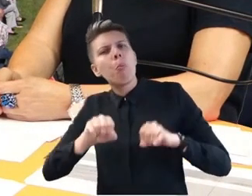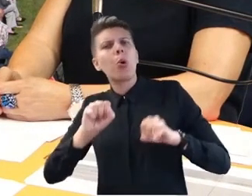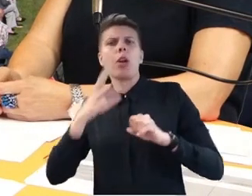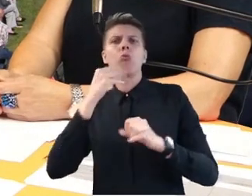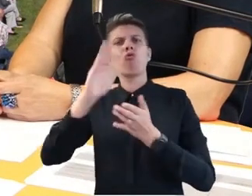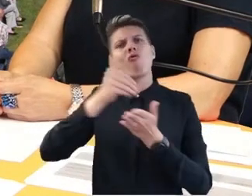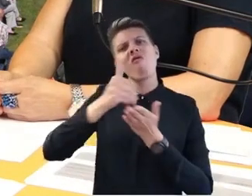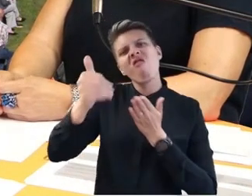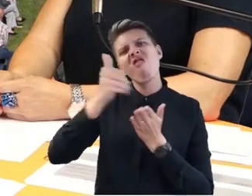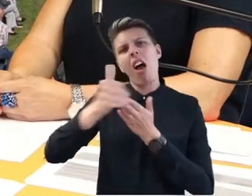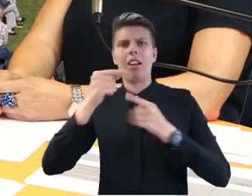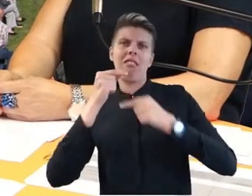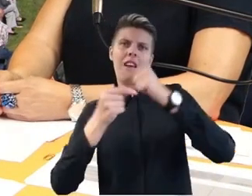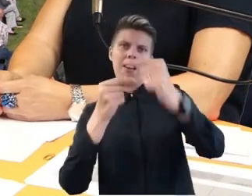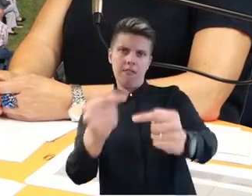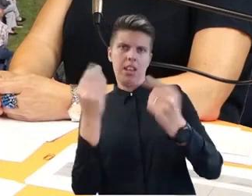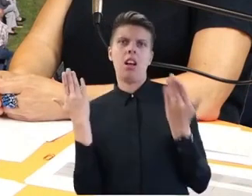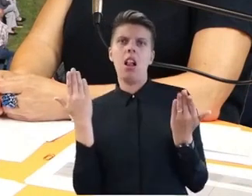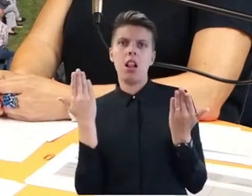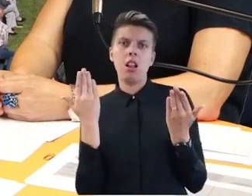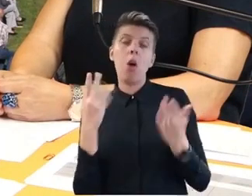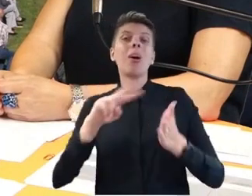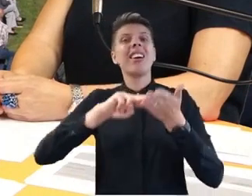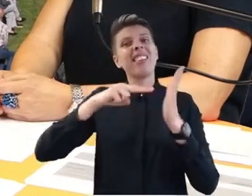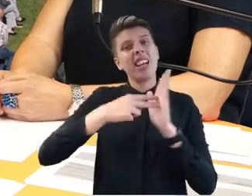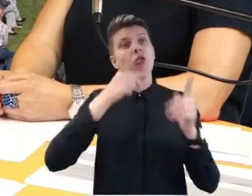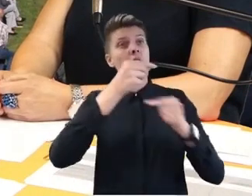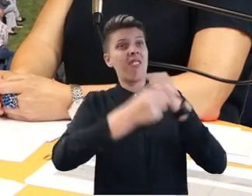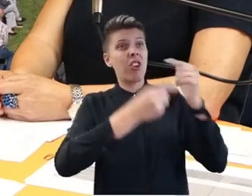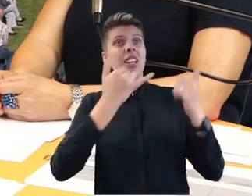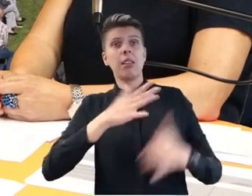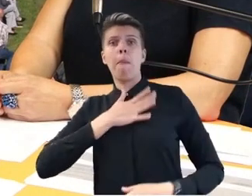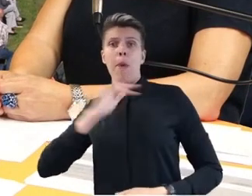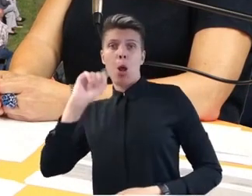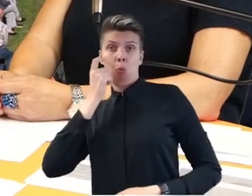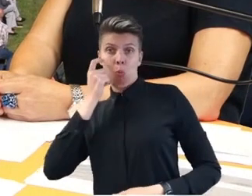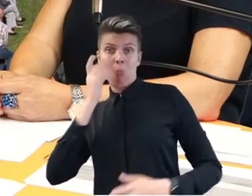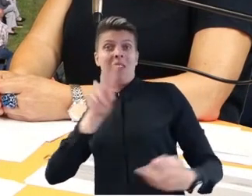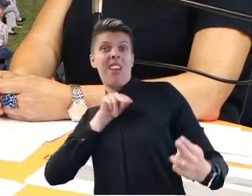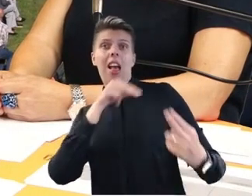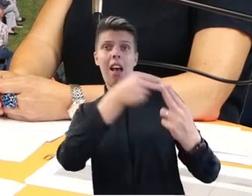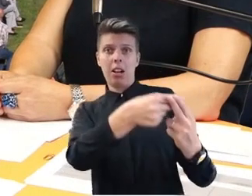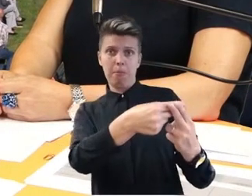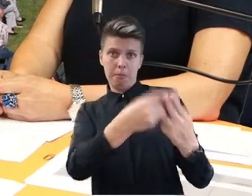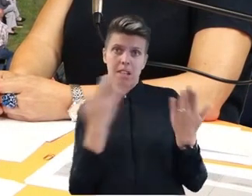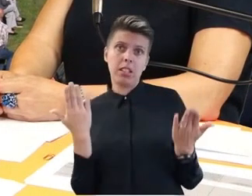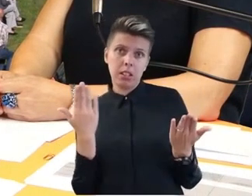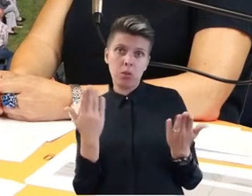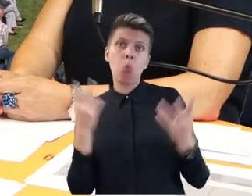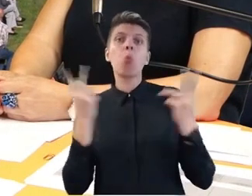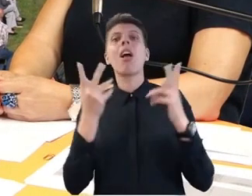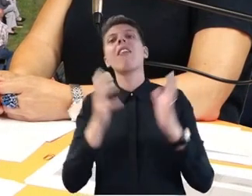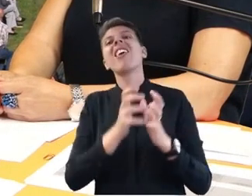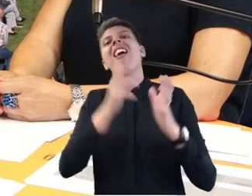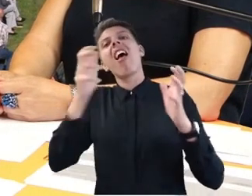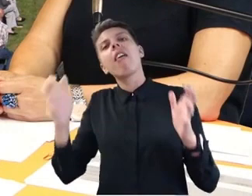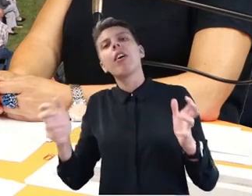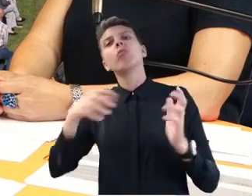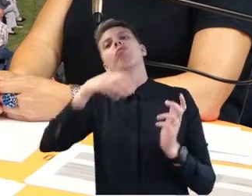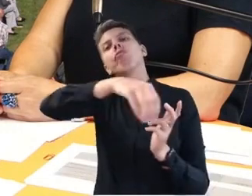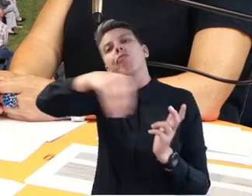entwickeln insbesondere anpassungen an technische entwicklungen oder erkannte erweiterungsmöglichkeiten